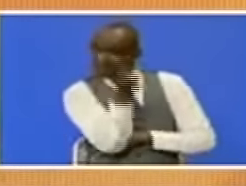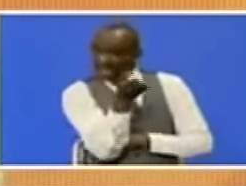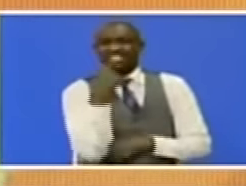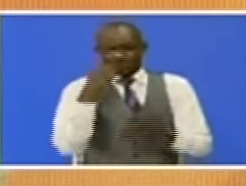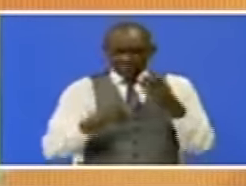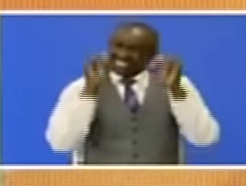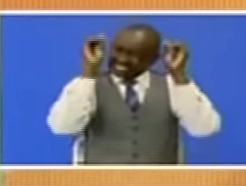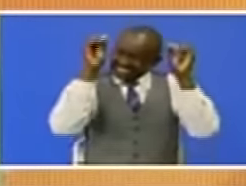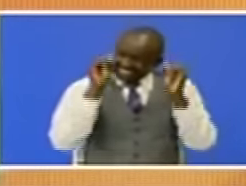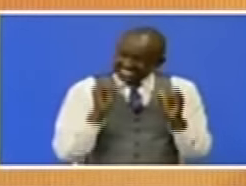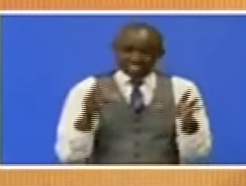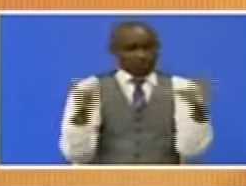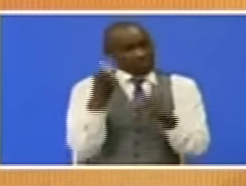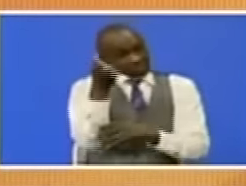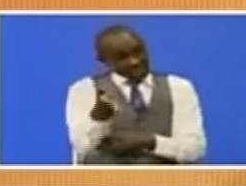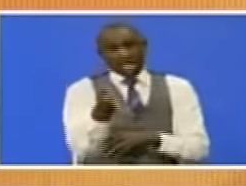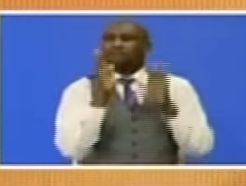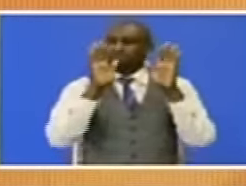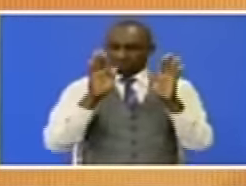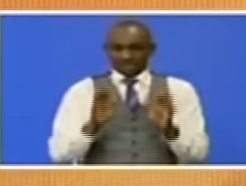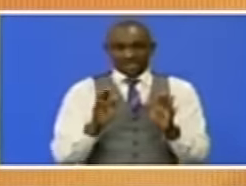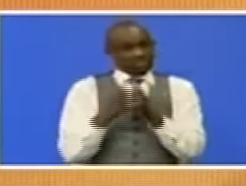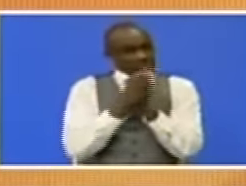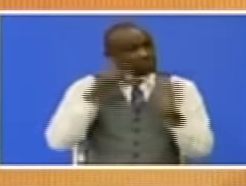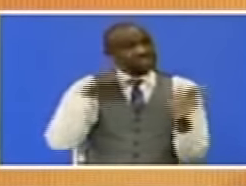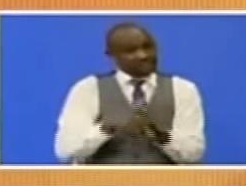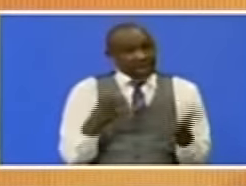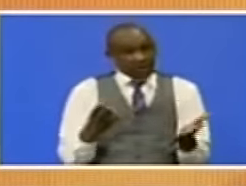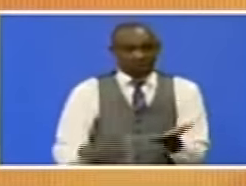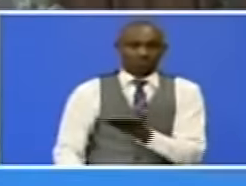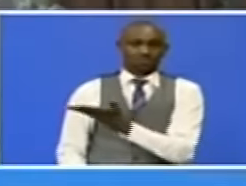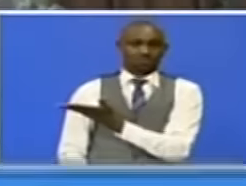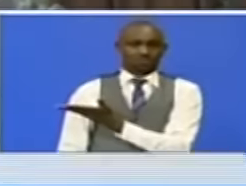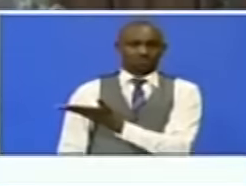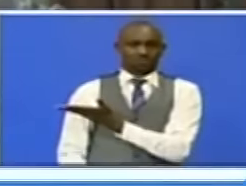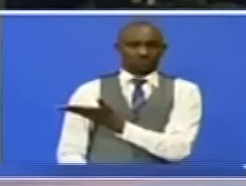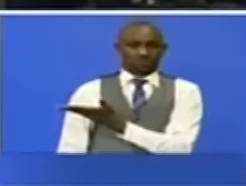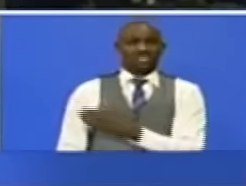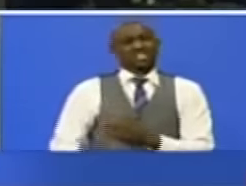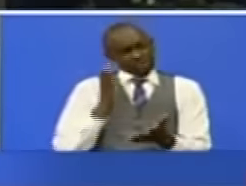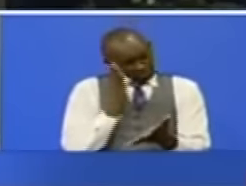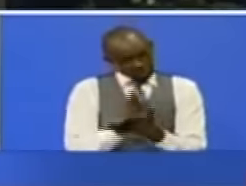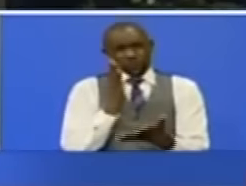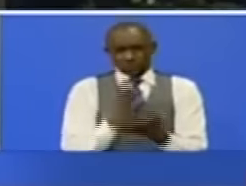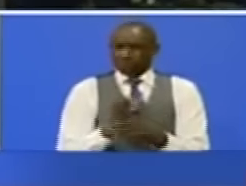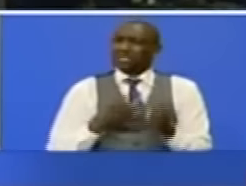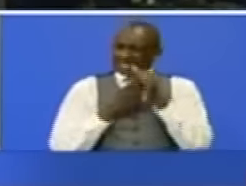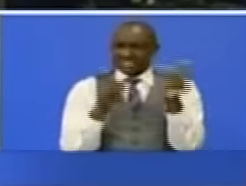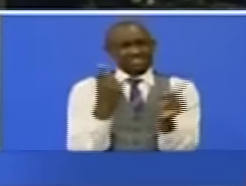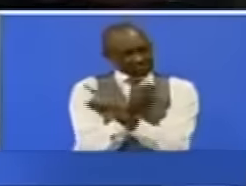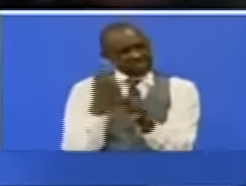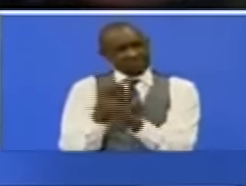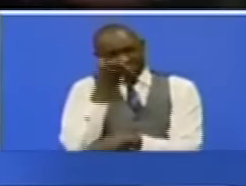wa walimu katika jamii. Mwanahabari wetu Saida Swaleh anaeleza zaidi. Wakiwa miongoni mwa viongozi wengine wa